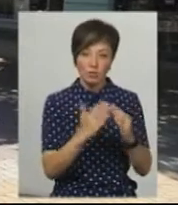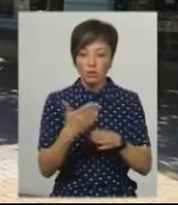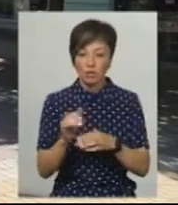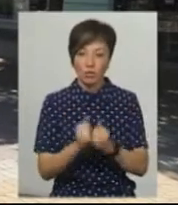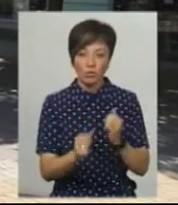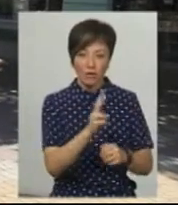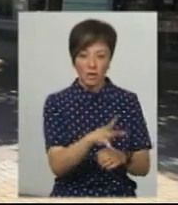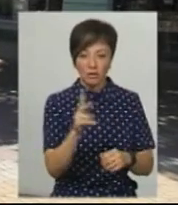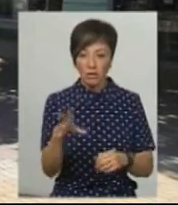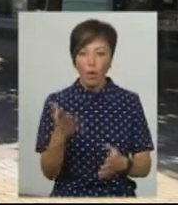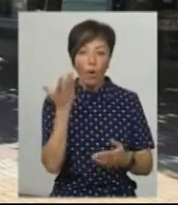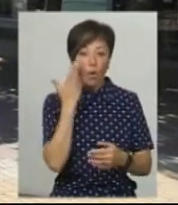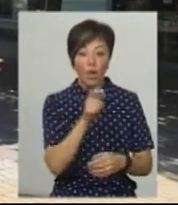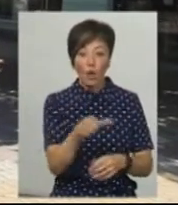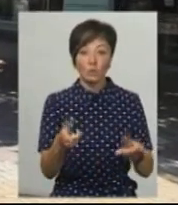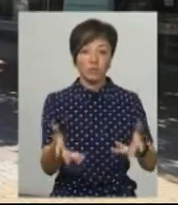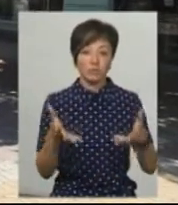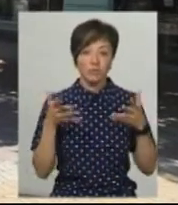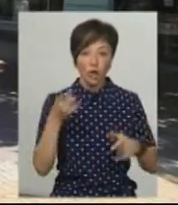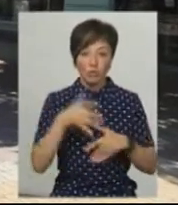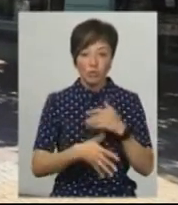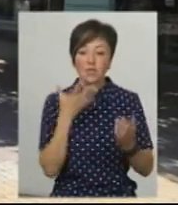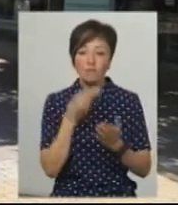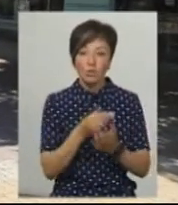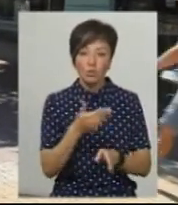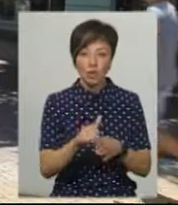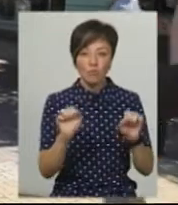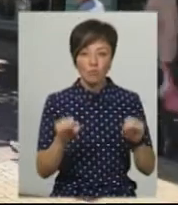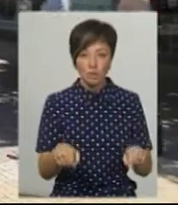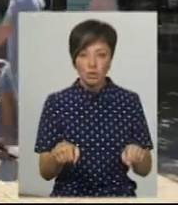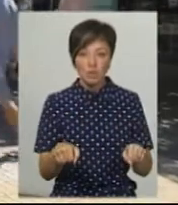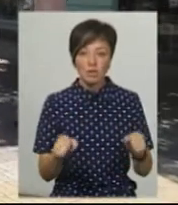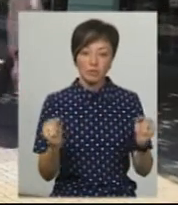кожної квартири. Коли люди чітко розуміють свою частку, вони можуть